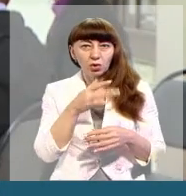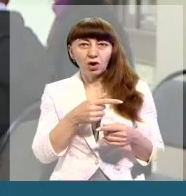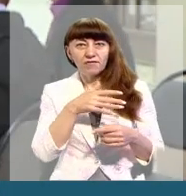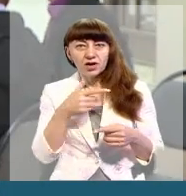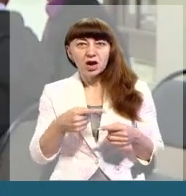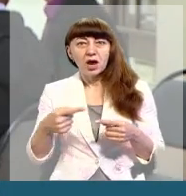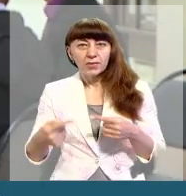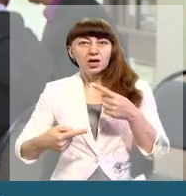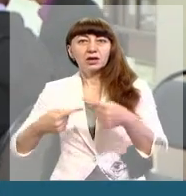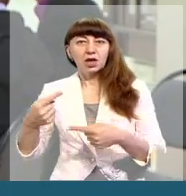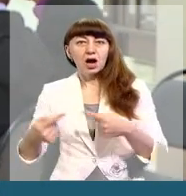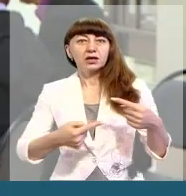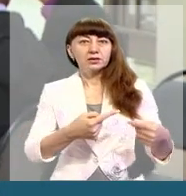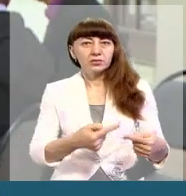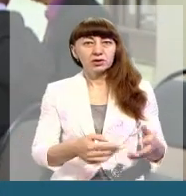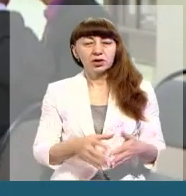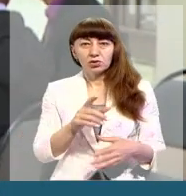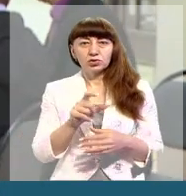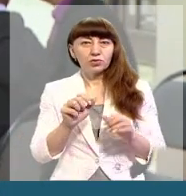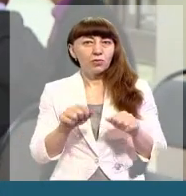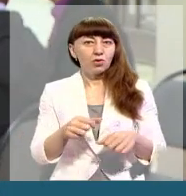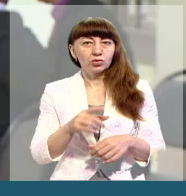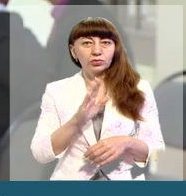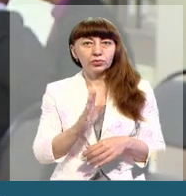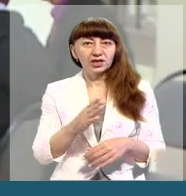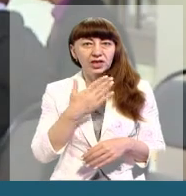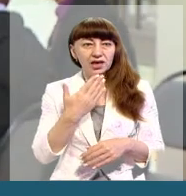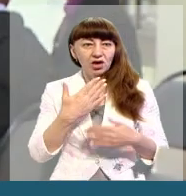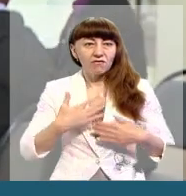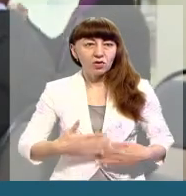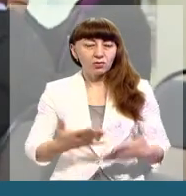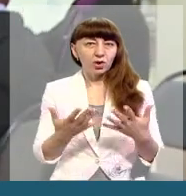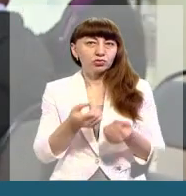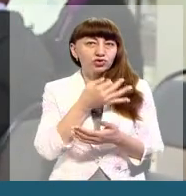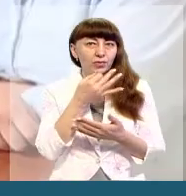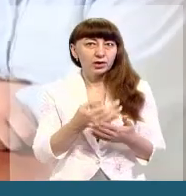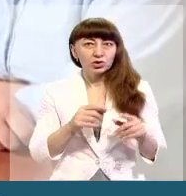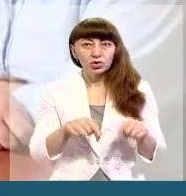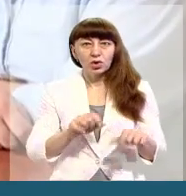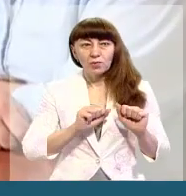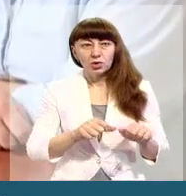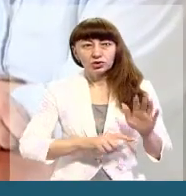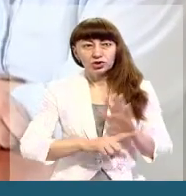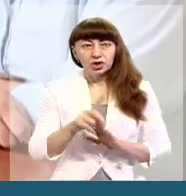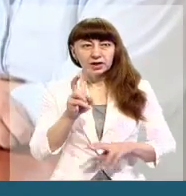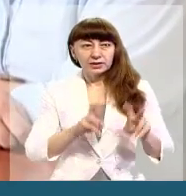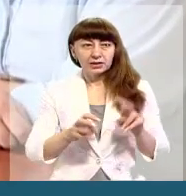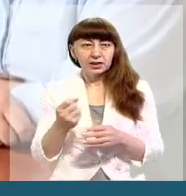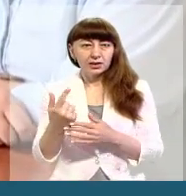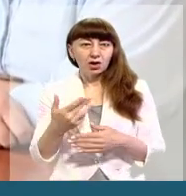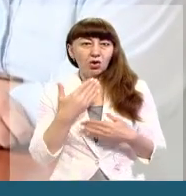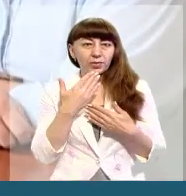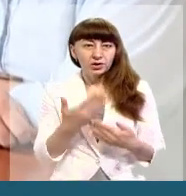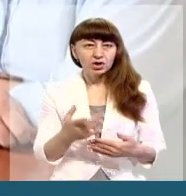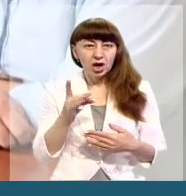алған жауаптан адамдар қанағаттанбауы мүмкін. Ал осы жерден бірнеше өтінішті бір уақытта қарастыруға болады. Аудан әкімі тұрғындардың